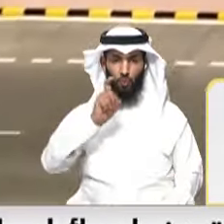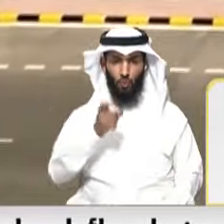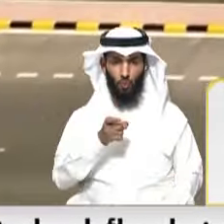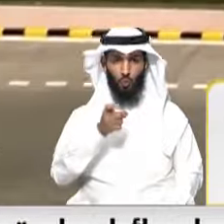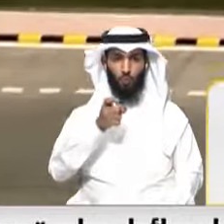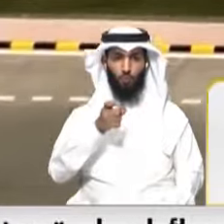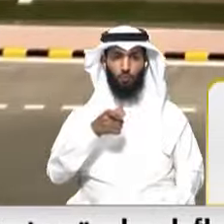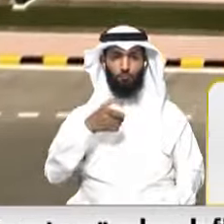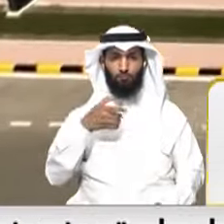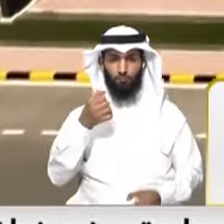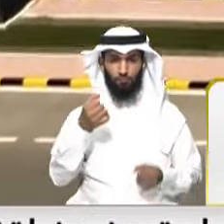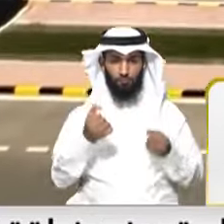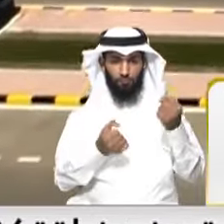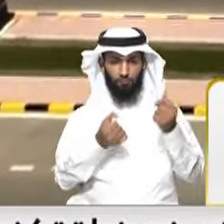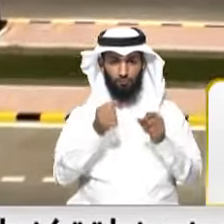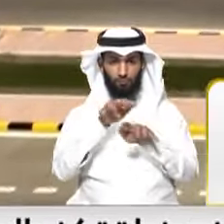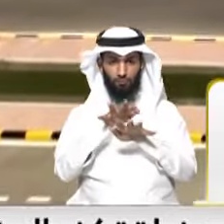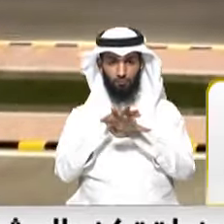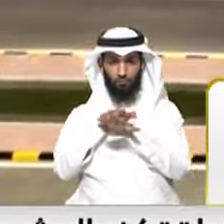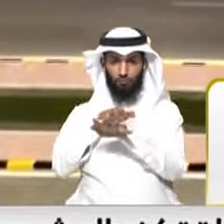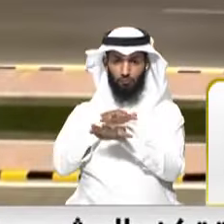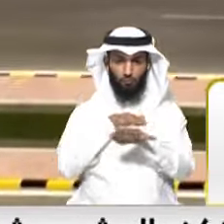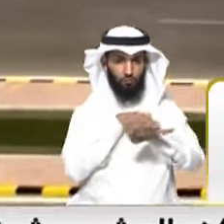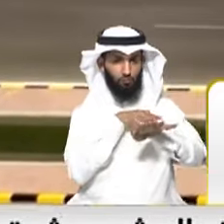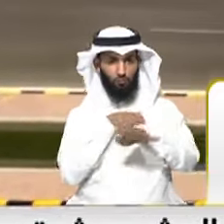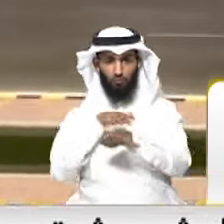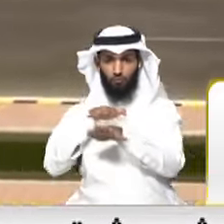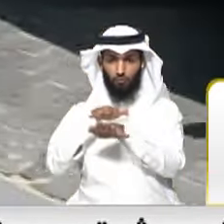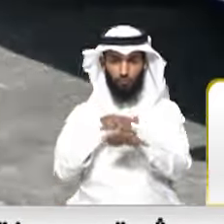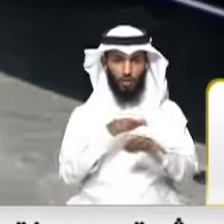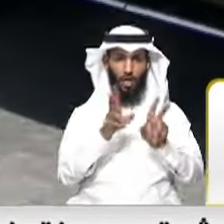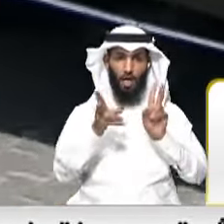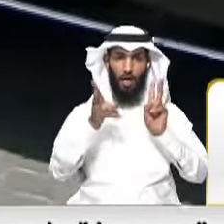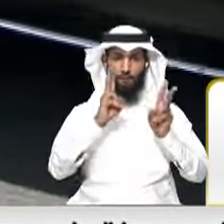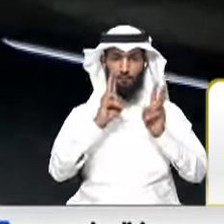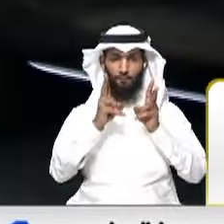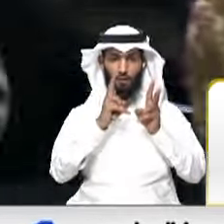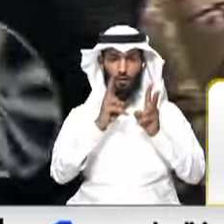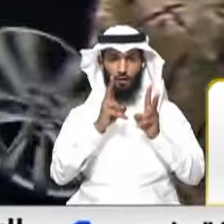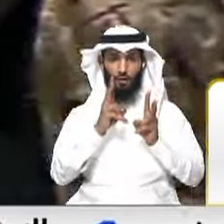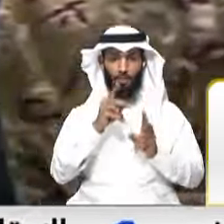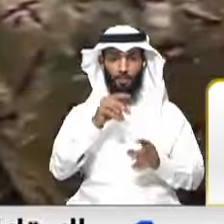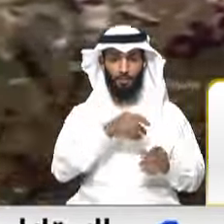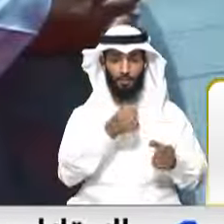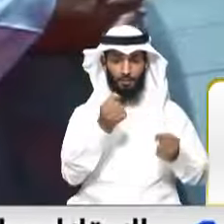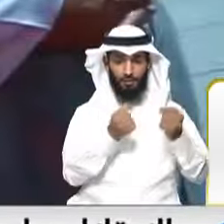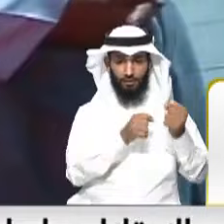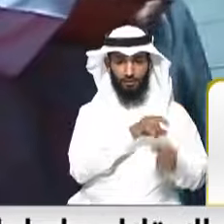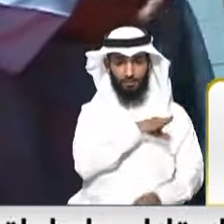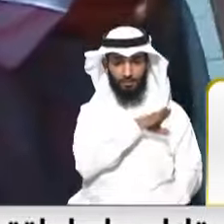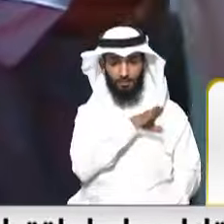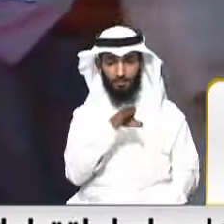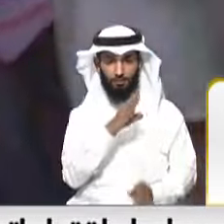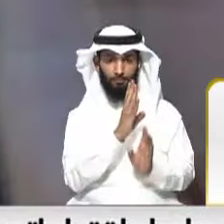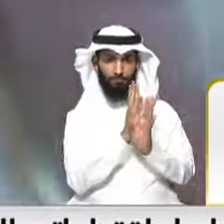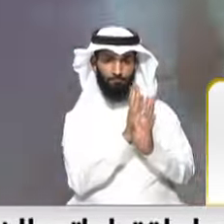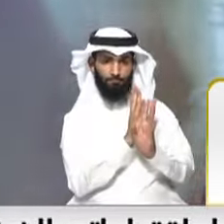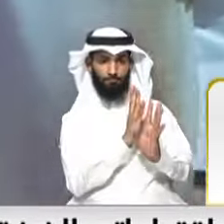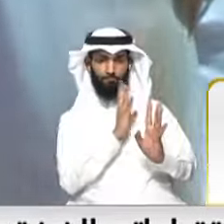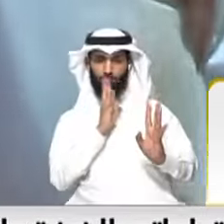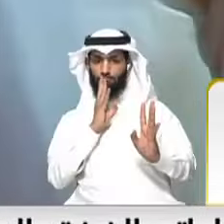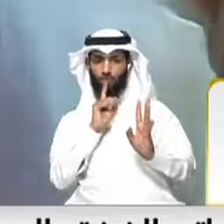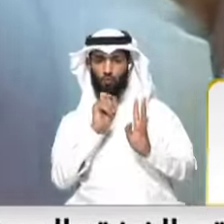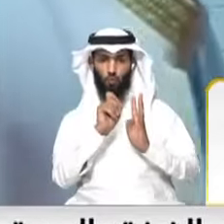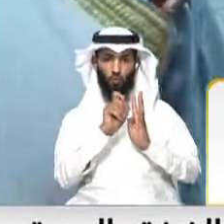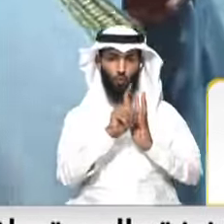ووصل موكب سمو ورعاه الله إلى مكان الحفل، حيث استقبل بكل حفاوة وترحيب من قبل معالي نائب